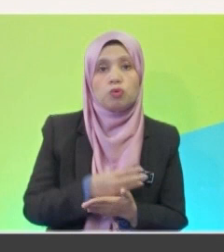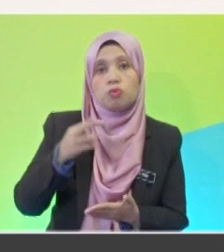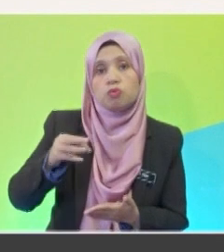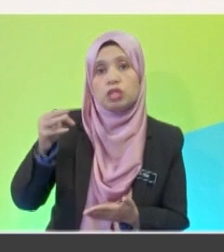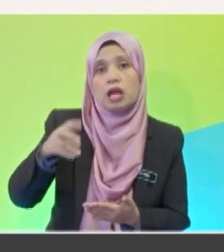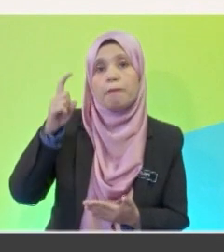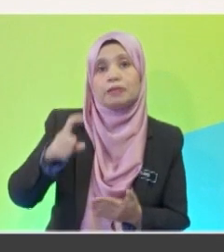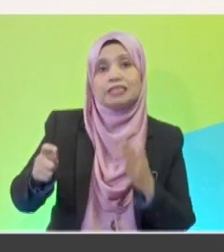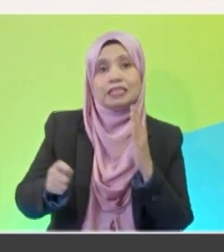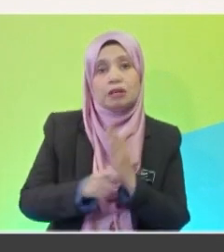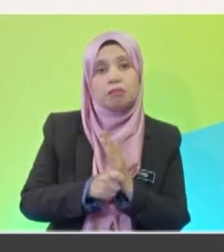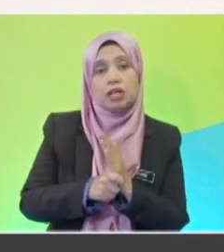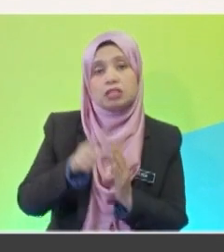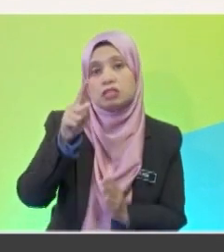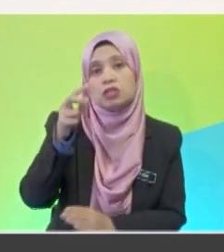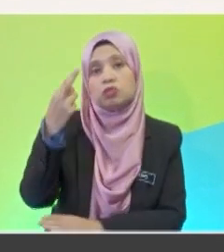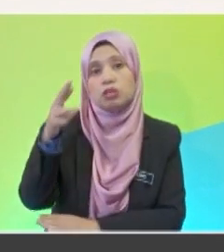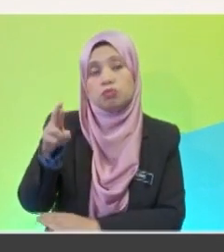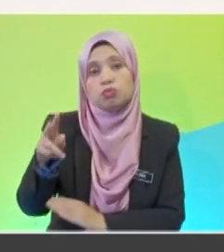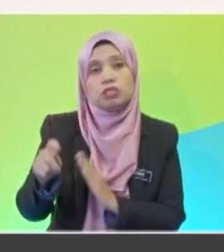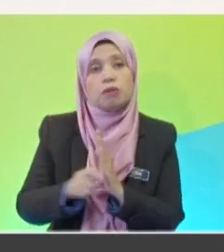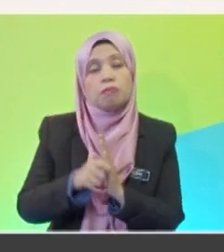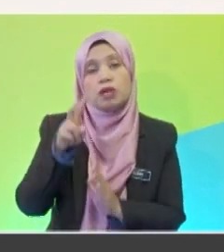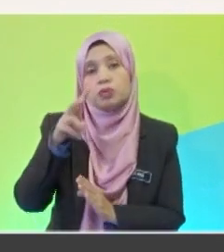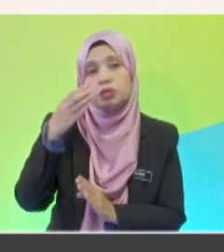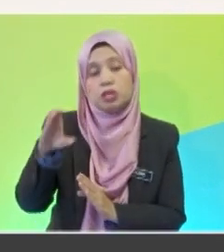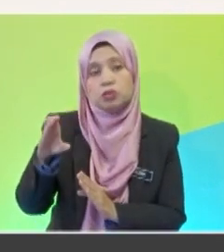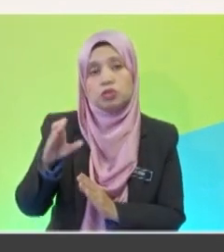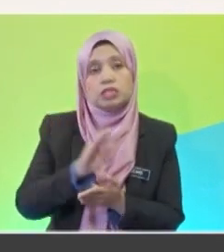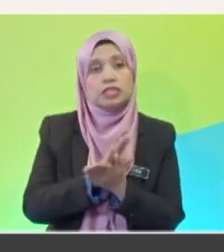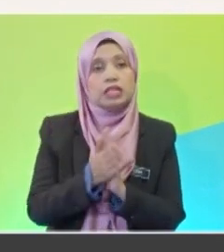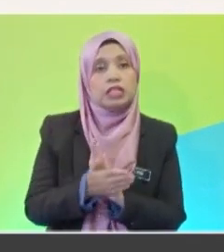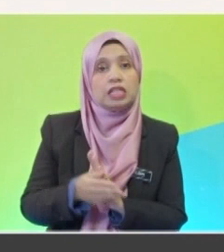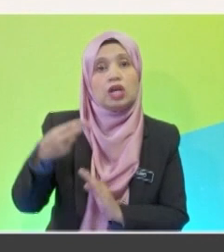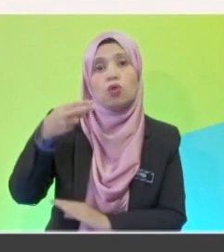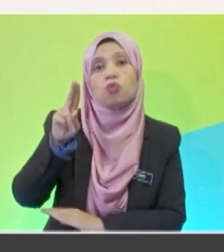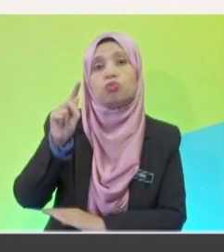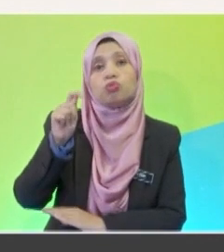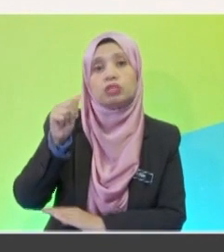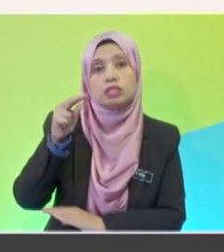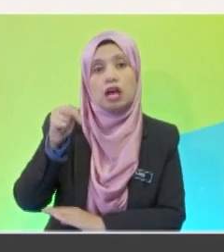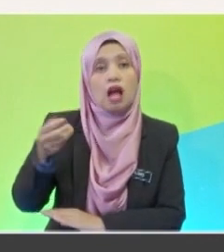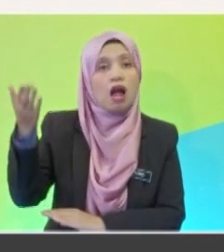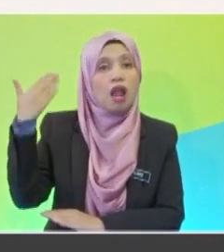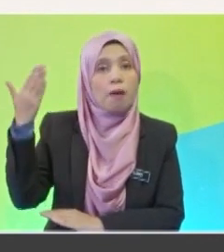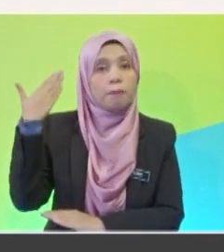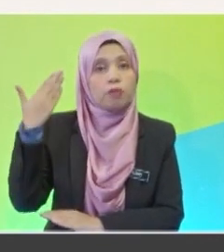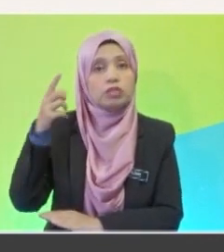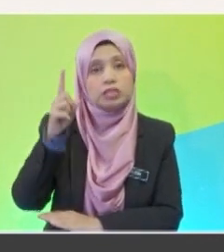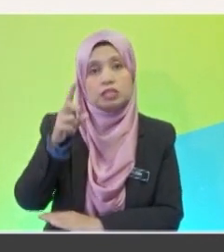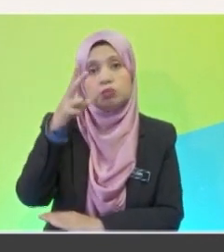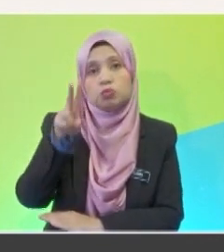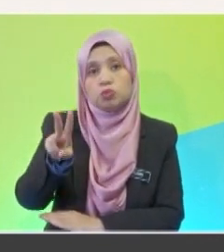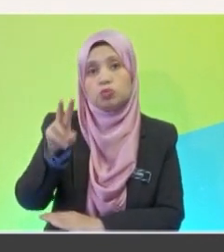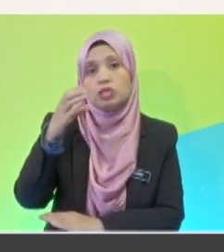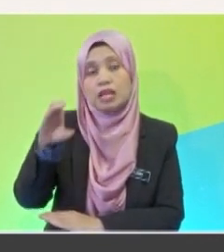RM1,000, tambah RM200. Jadi hutang lapuk yang sepatutnya kita letak itiraf dalam belanja adalah RM1,200, Nisa. Yang